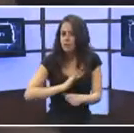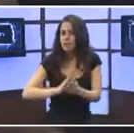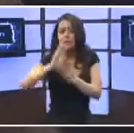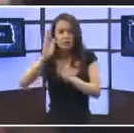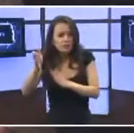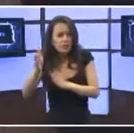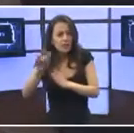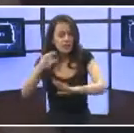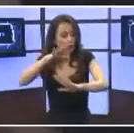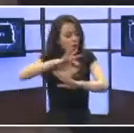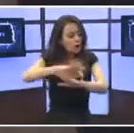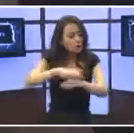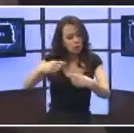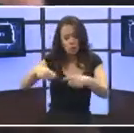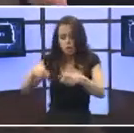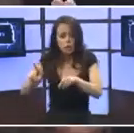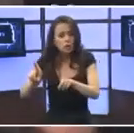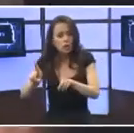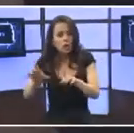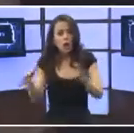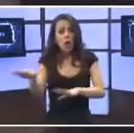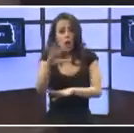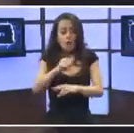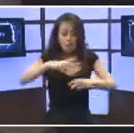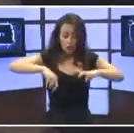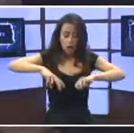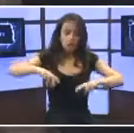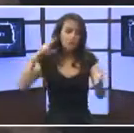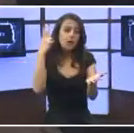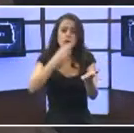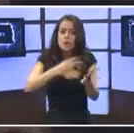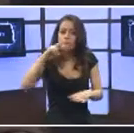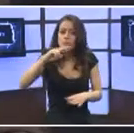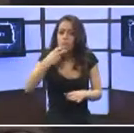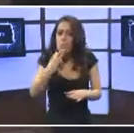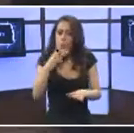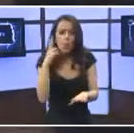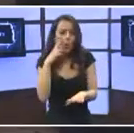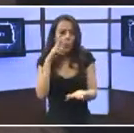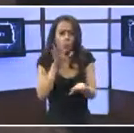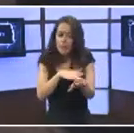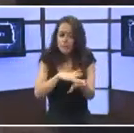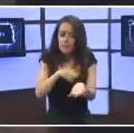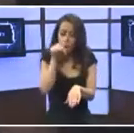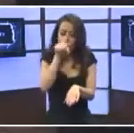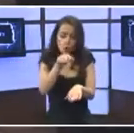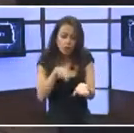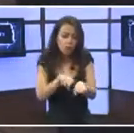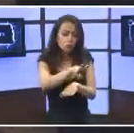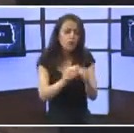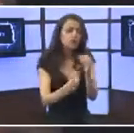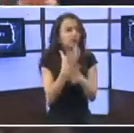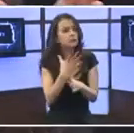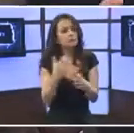durumlarını, hastalık türlerini hepsini bir araştırma raporu haline getirdik. Oradan yola çıktık. Bir de her gün